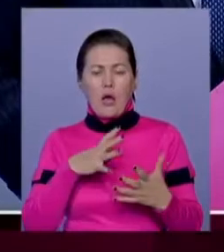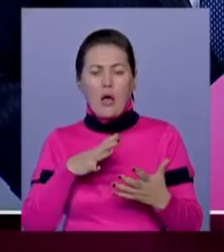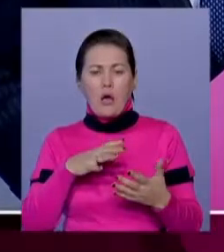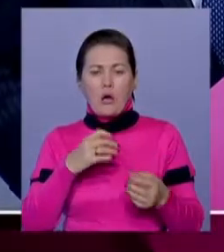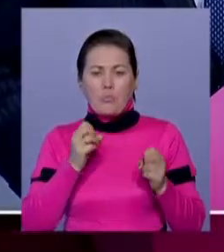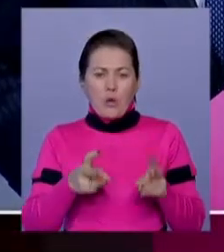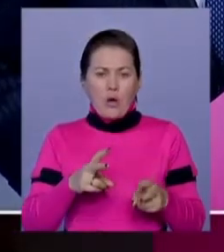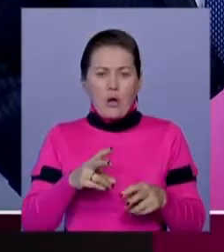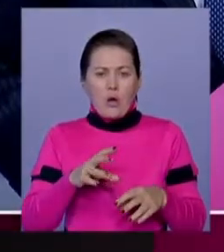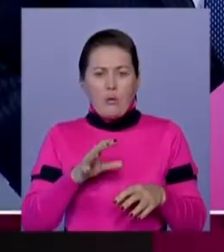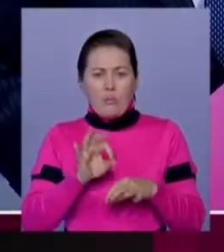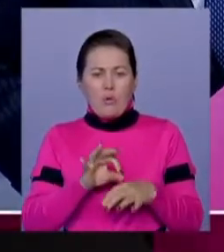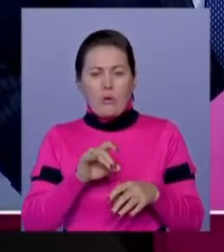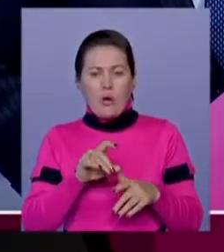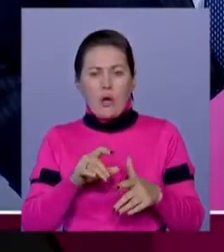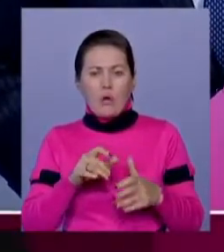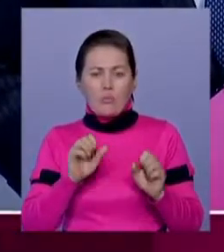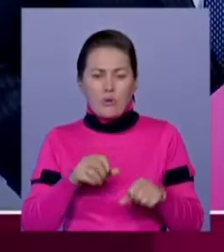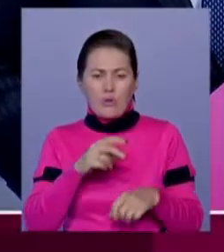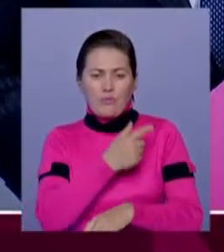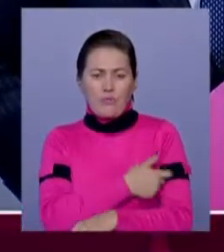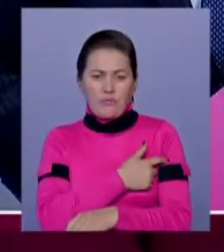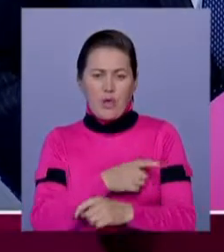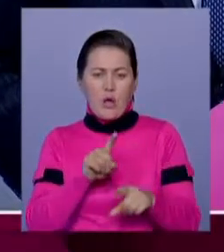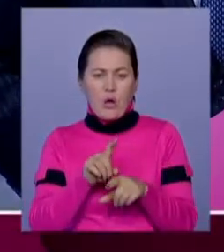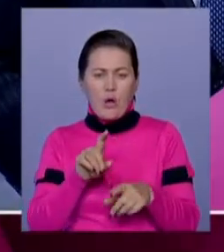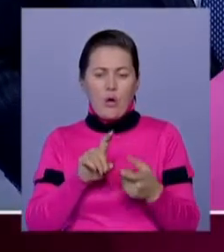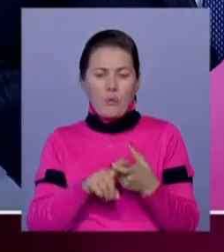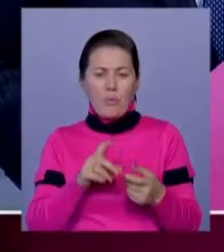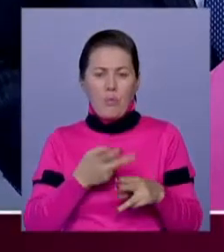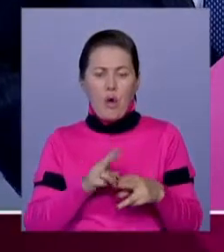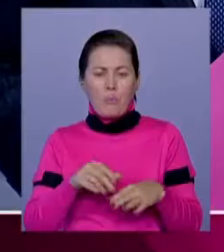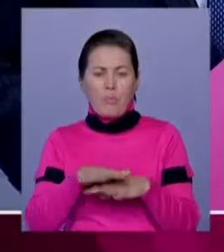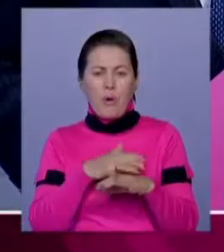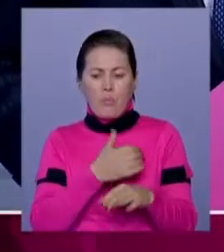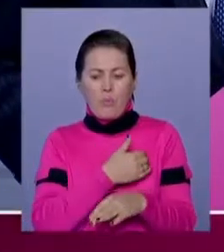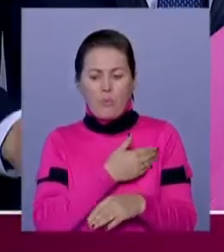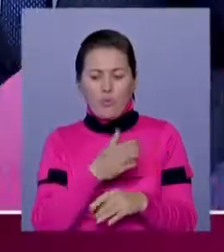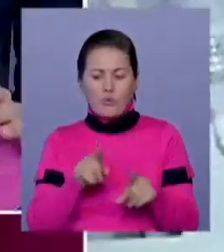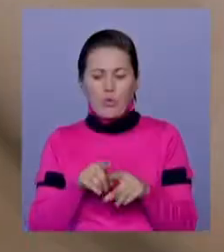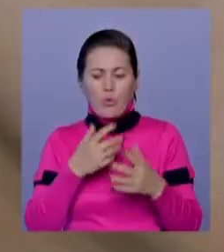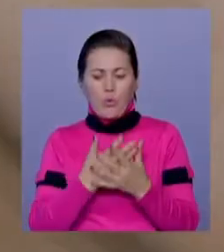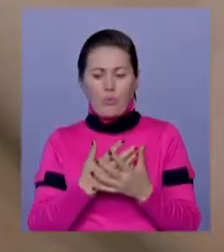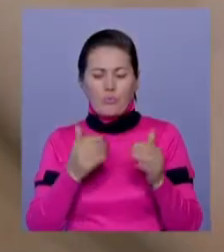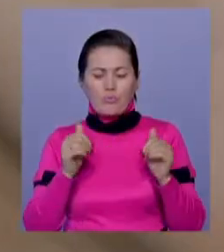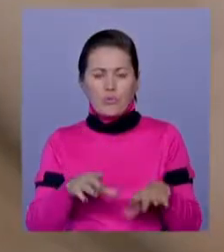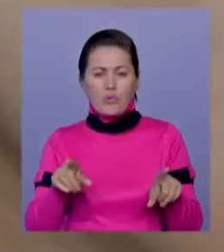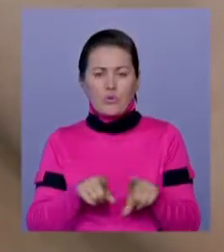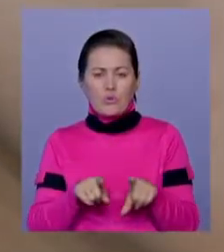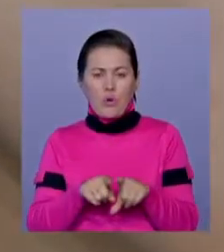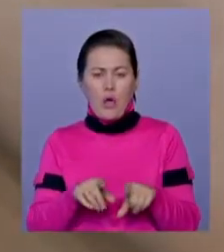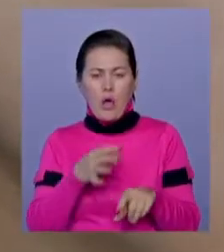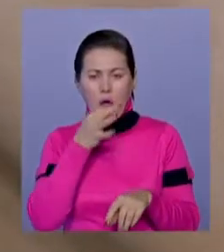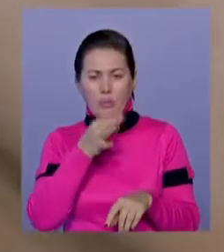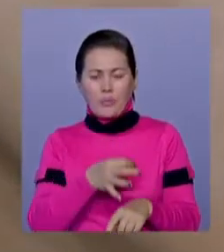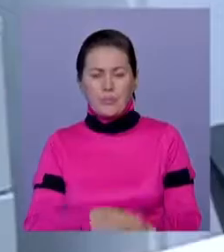әкеп соқса, алдымен дәрігерлер кінәлі болып шығады, дейді ақхалаттылардың өздері. Ал халық қалаулары мұны қоғам болып шешу керек дегенді алға